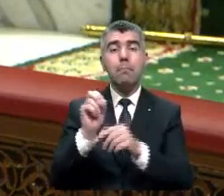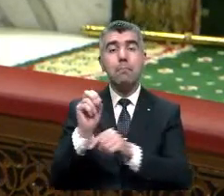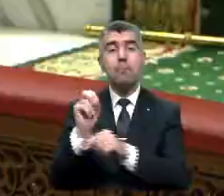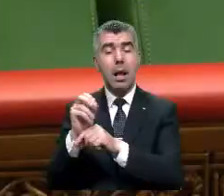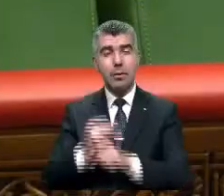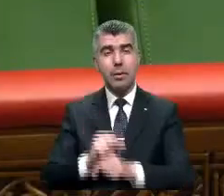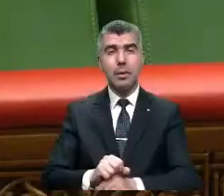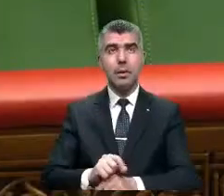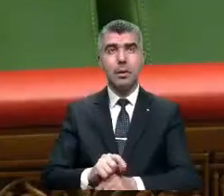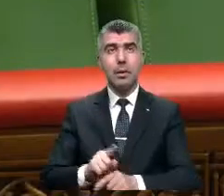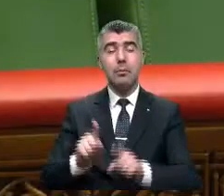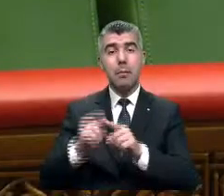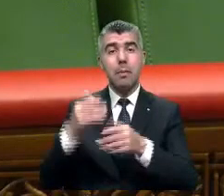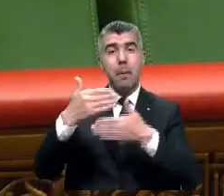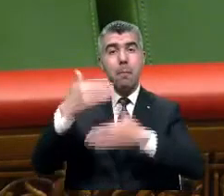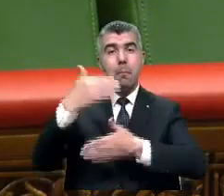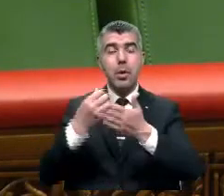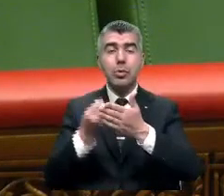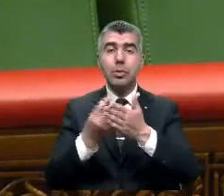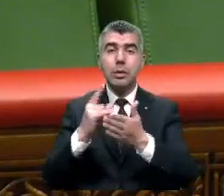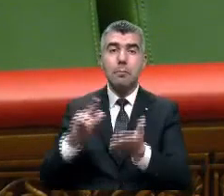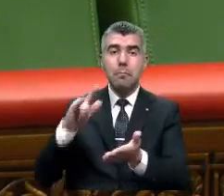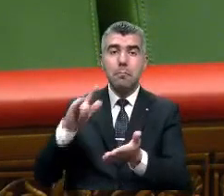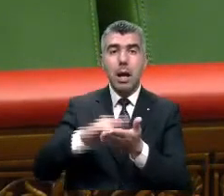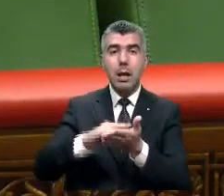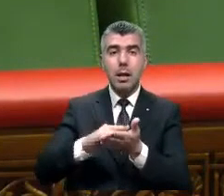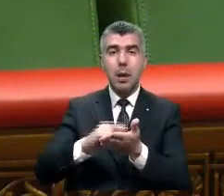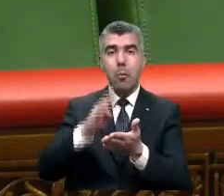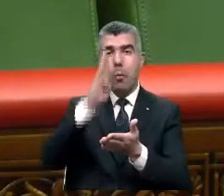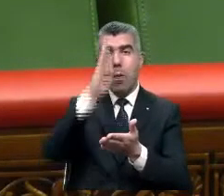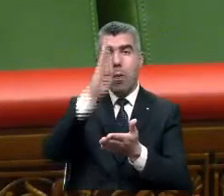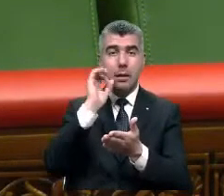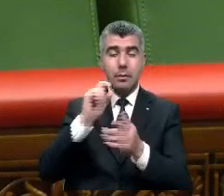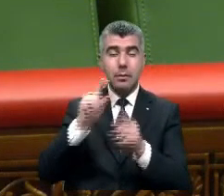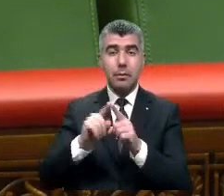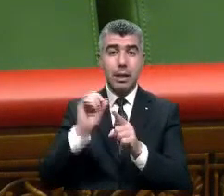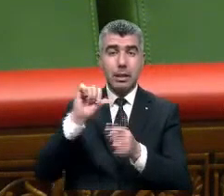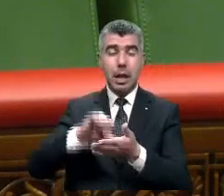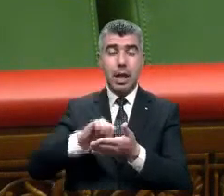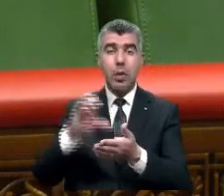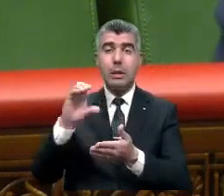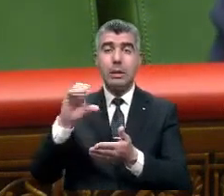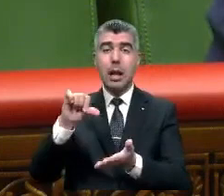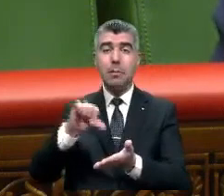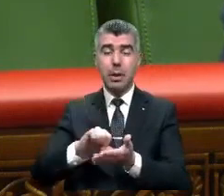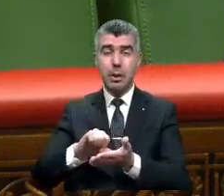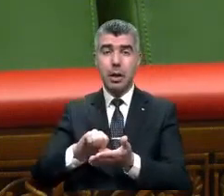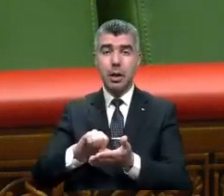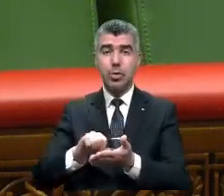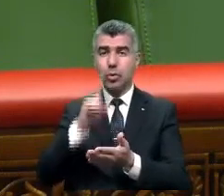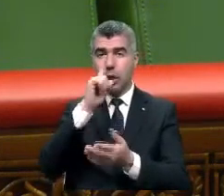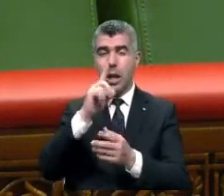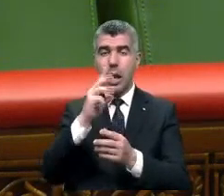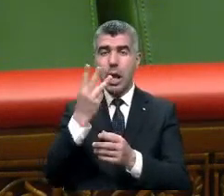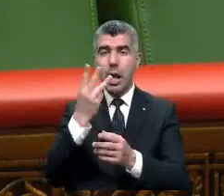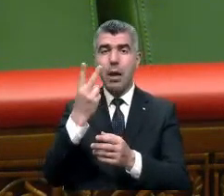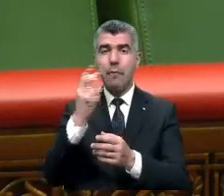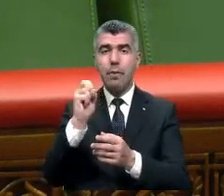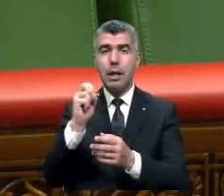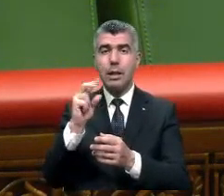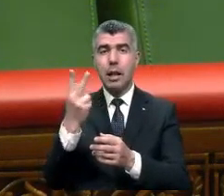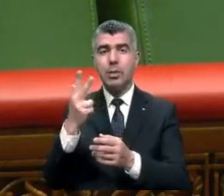بناء منطقه وصول وعبور جديده بمطار محمد الخامس بالدار البيضاء اللي غادي تبدا بالتشغيل ان شاء الله خلال صيف